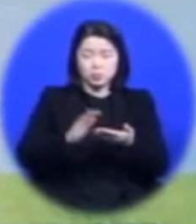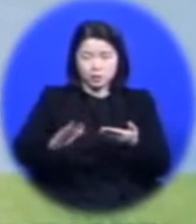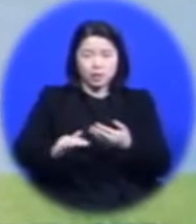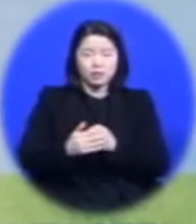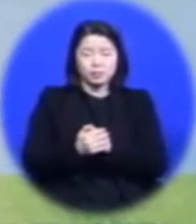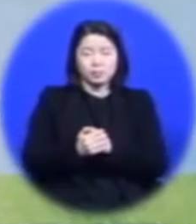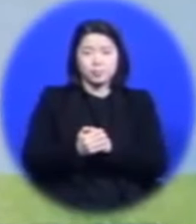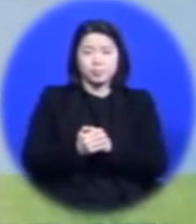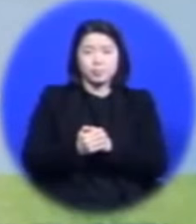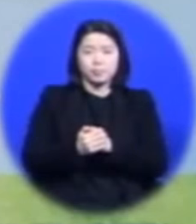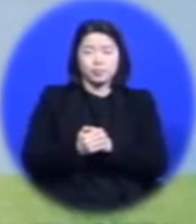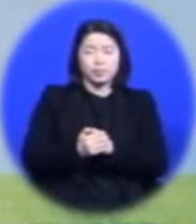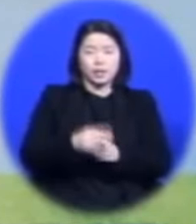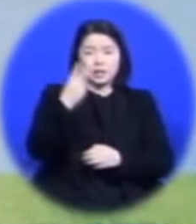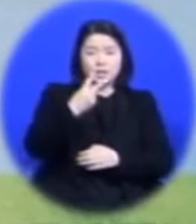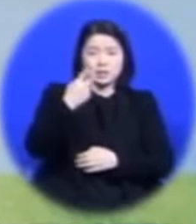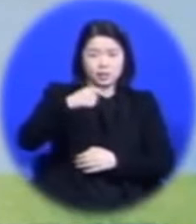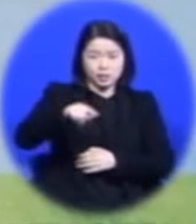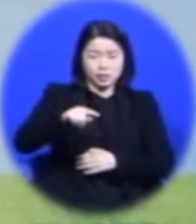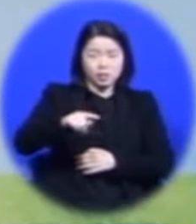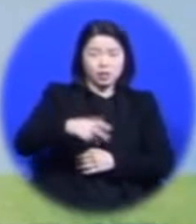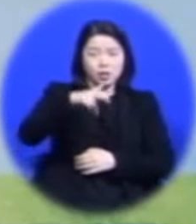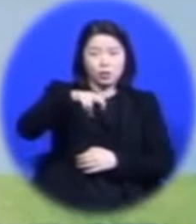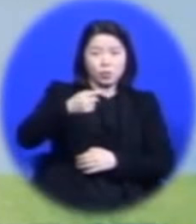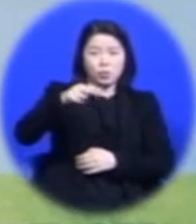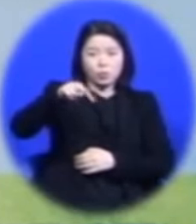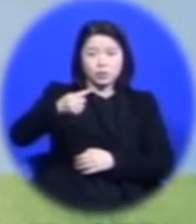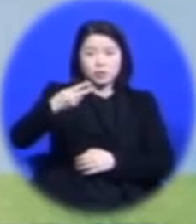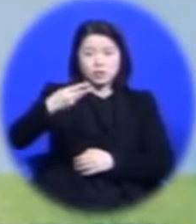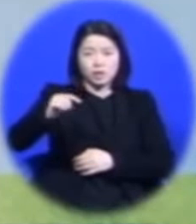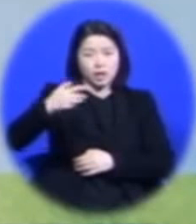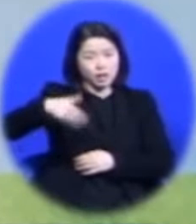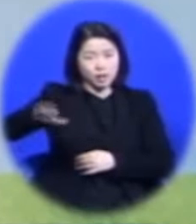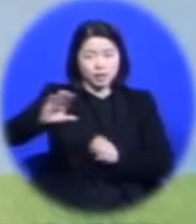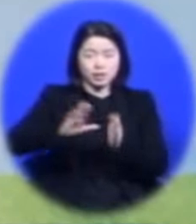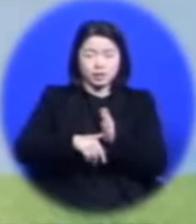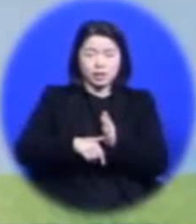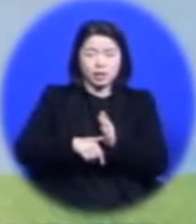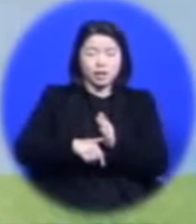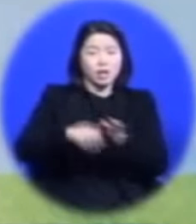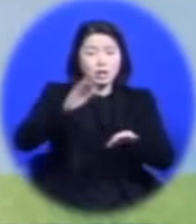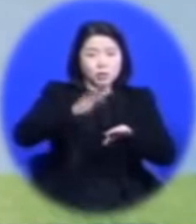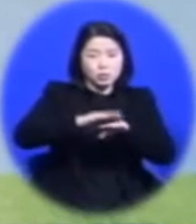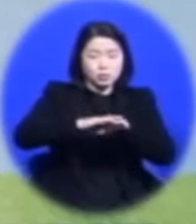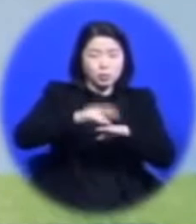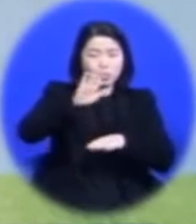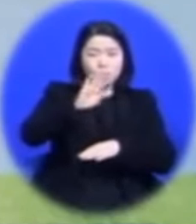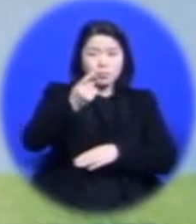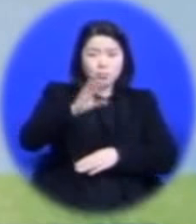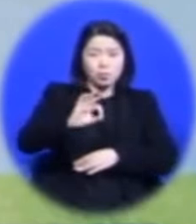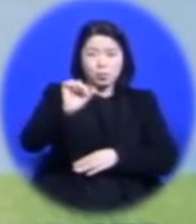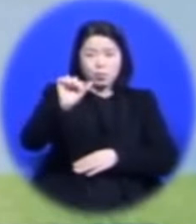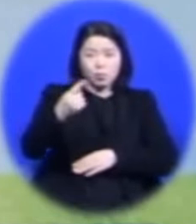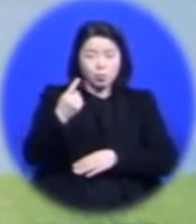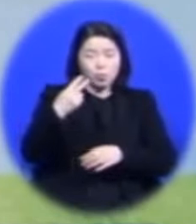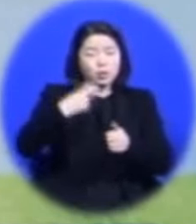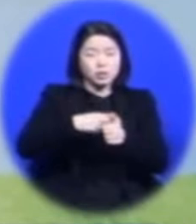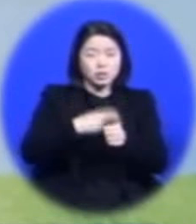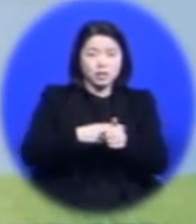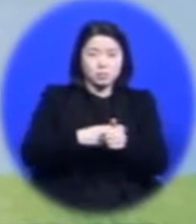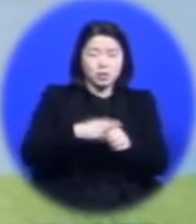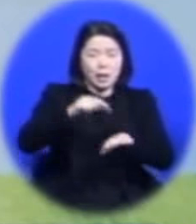하니까 2001년 코스타에 갔을 때에요 손봉호 교수님이 아주